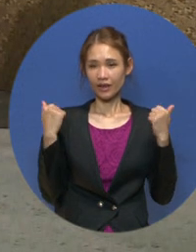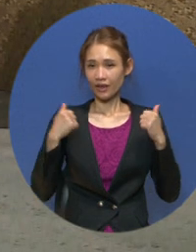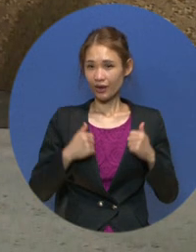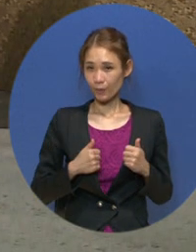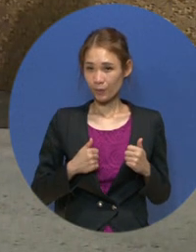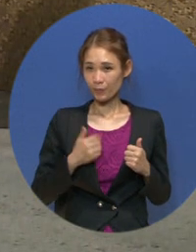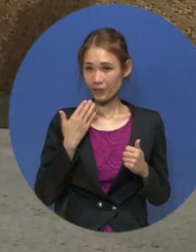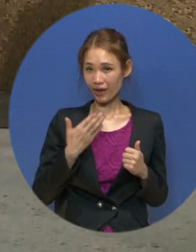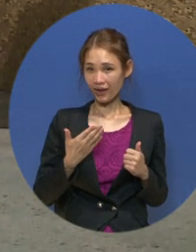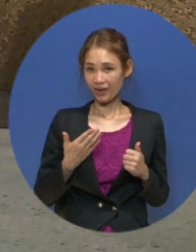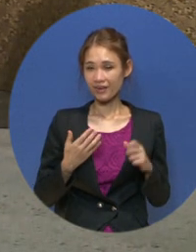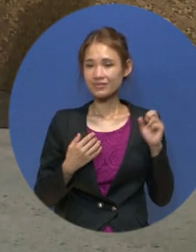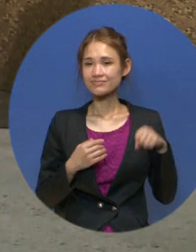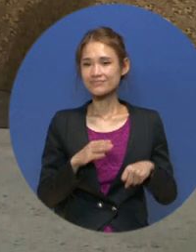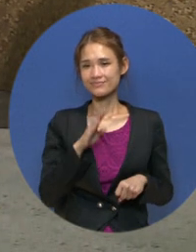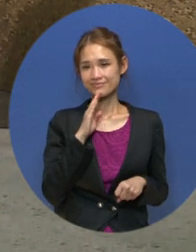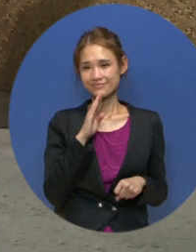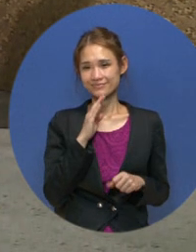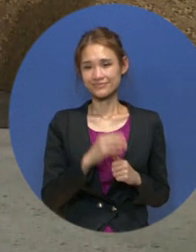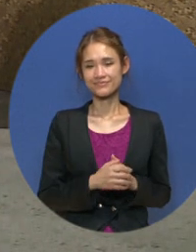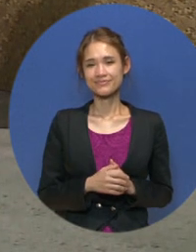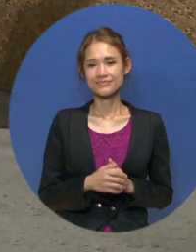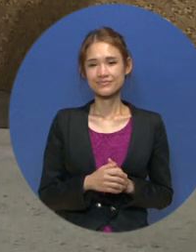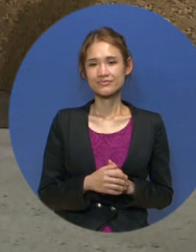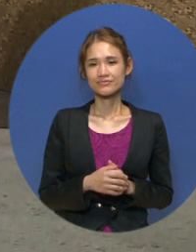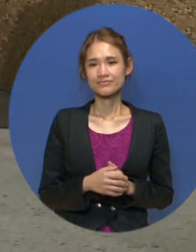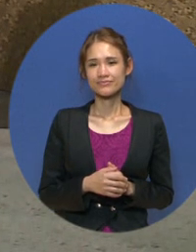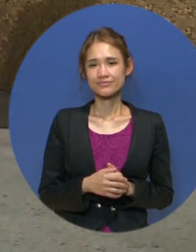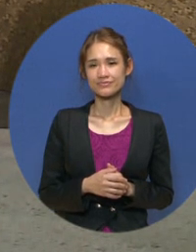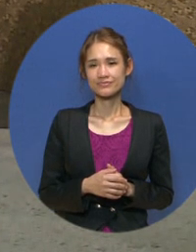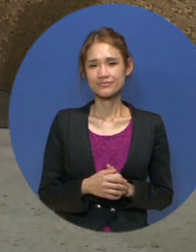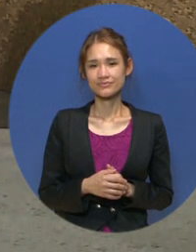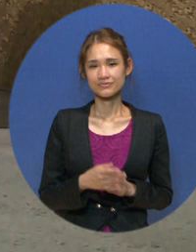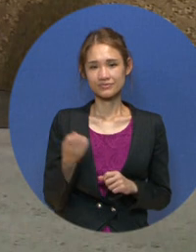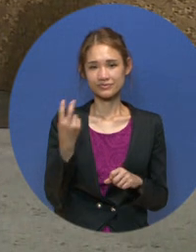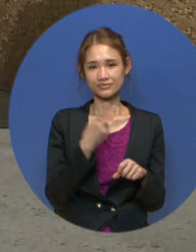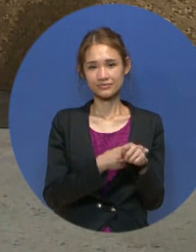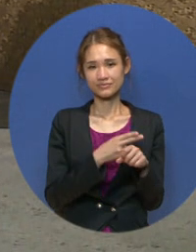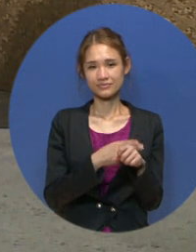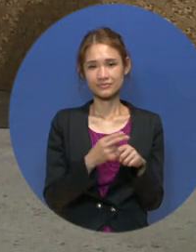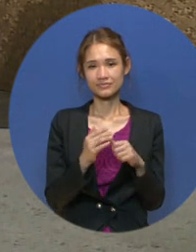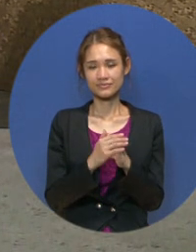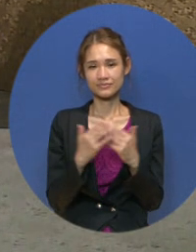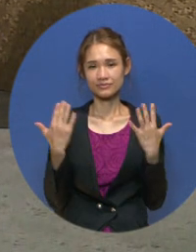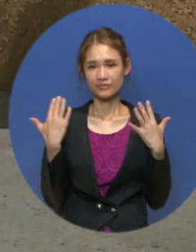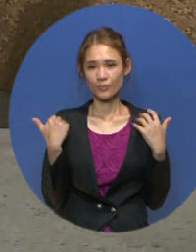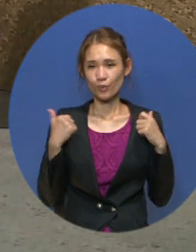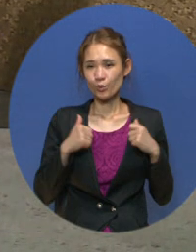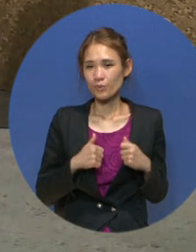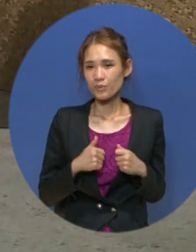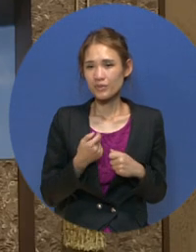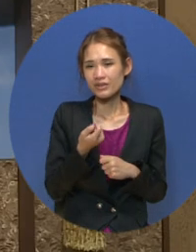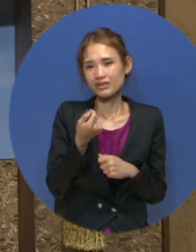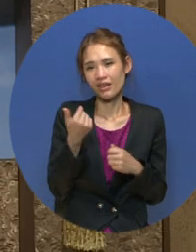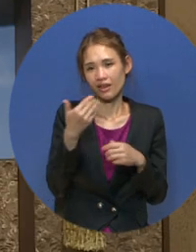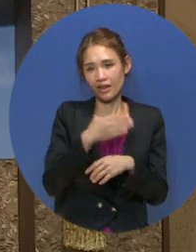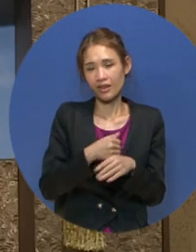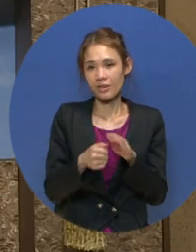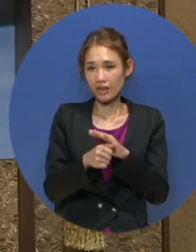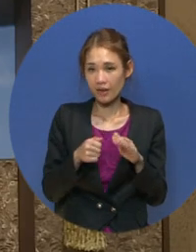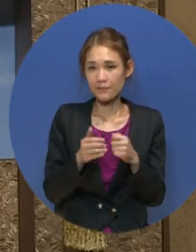될 수도 네네, 맞습니다. 있겠어요? 네. 그리고 선생님들이 이렇게 또 이렇게 몸집이 작으셔서